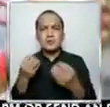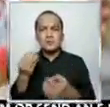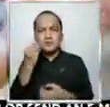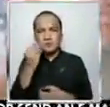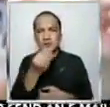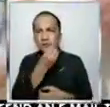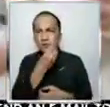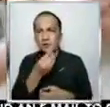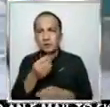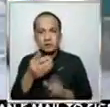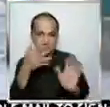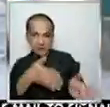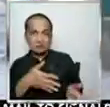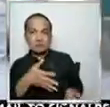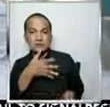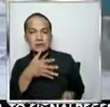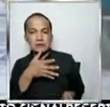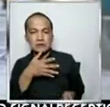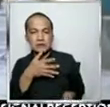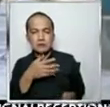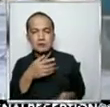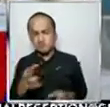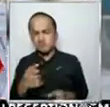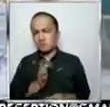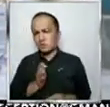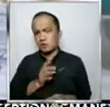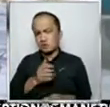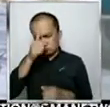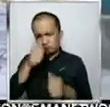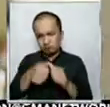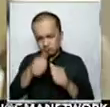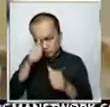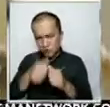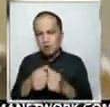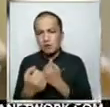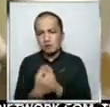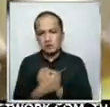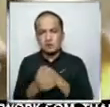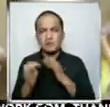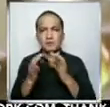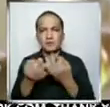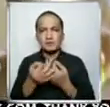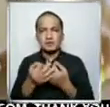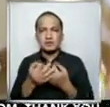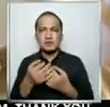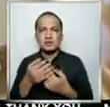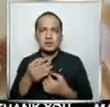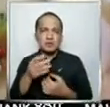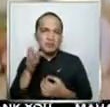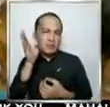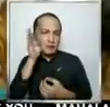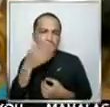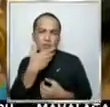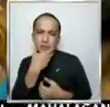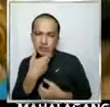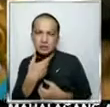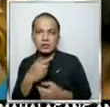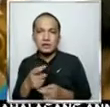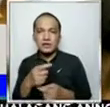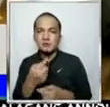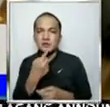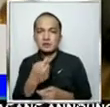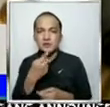sa naulilang ina, maalalahanin at may malasakit sa pamilya si Baba G. Miss na nga ni Aling Minda ang